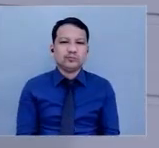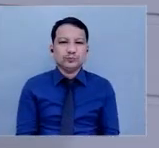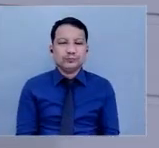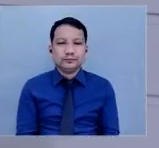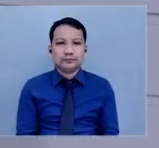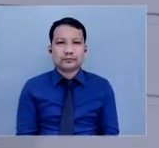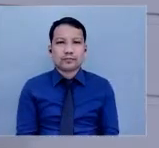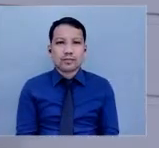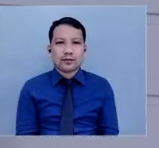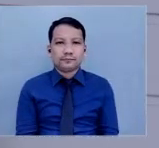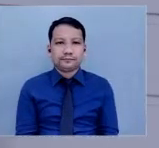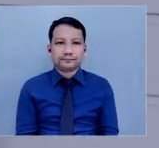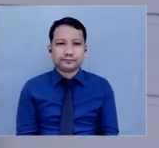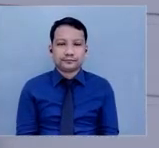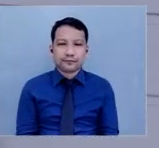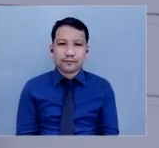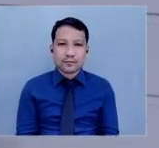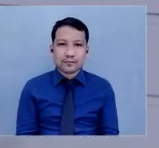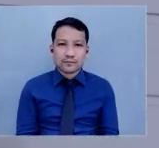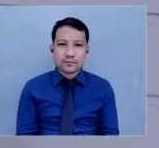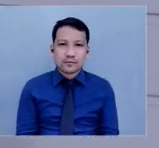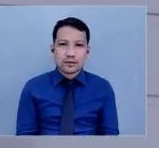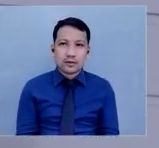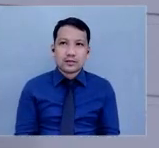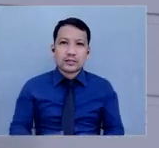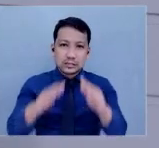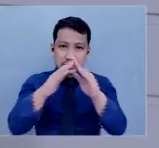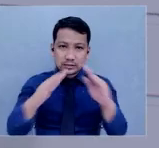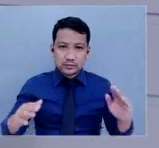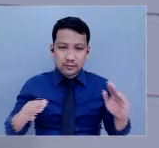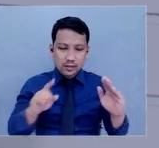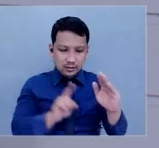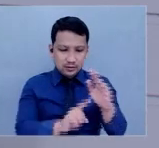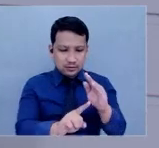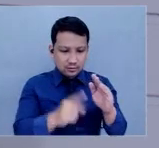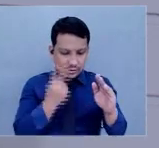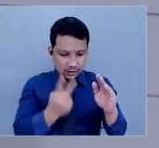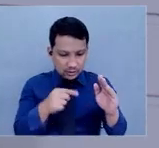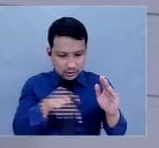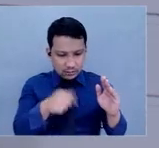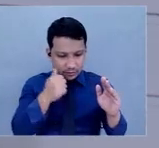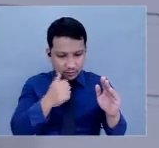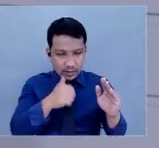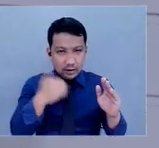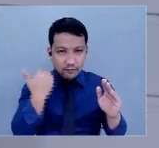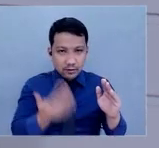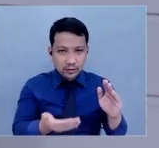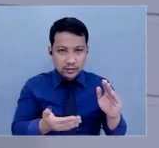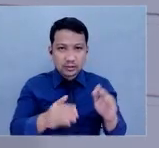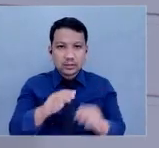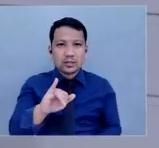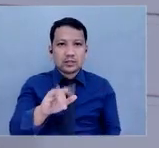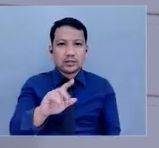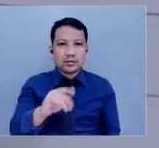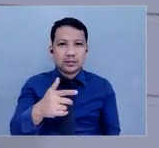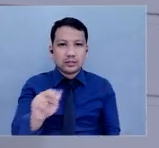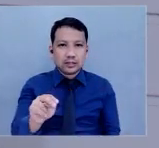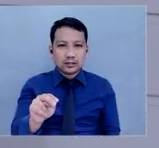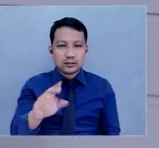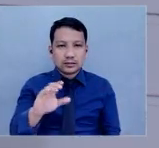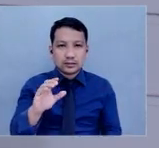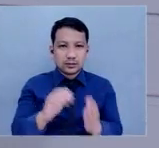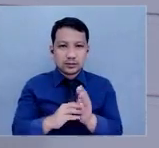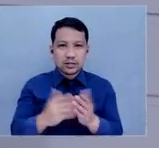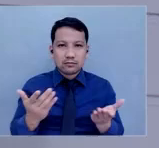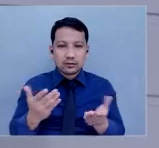Natagpuang patay at naagnas na sa kanilang bahay sa Iligan City ang isang dalagita. Pinag-aaralan na rin ng otoridad kung biktima siya ng